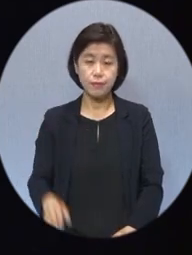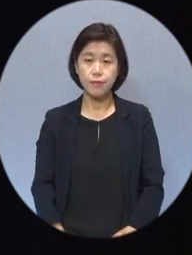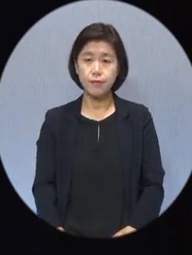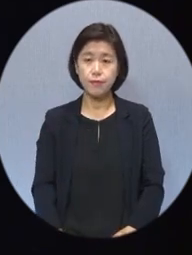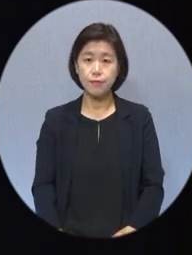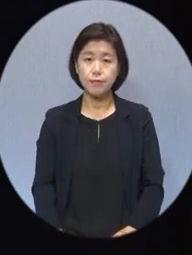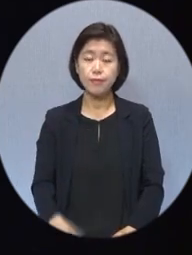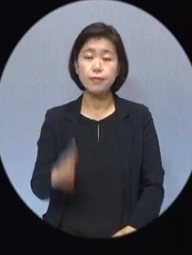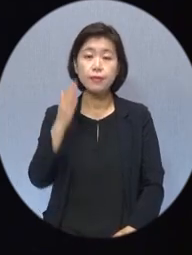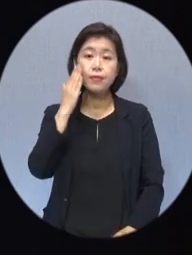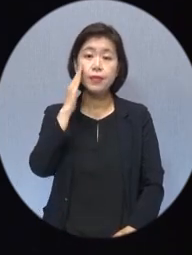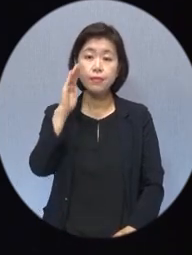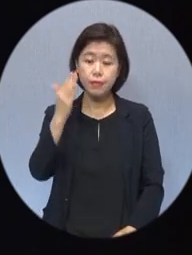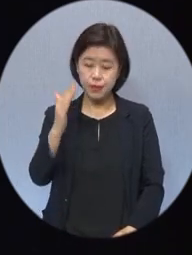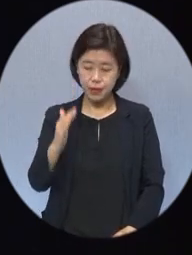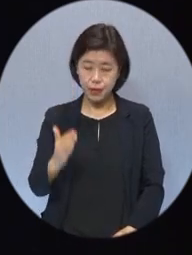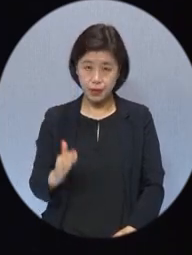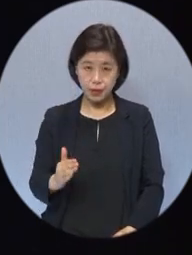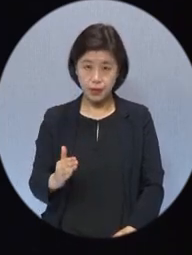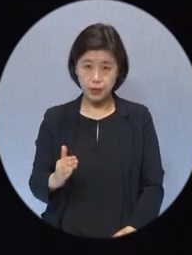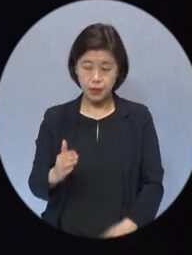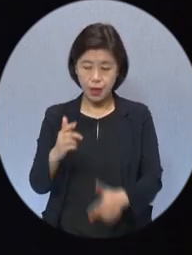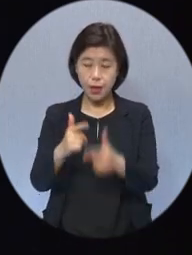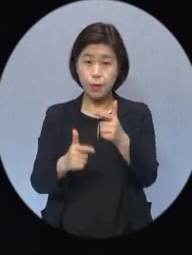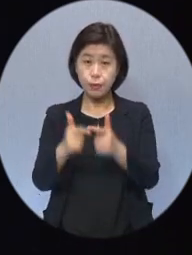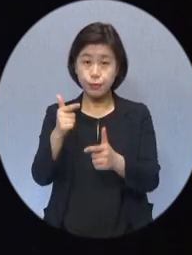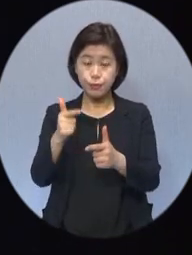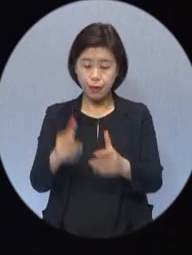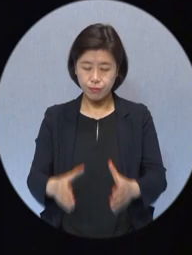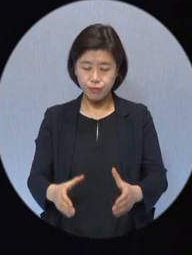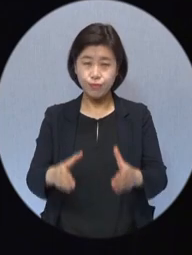잎진 겨울나무 가지 끝을 부는